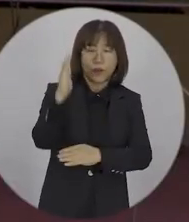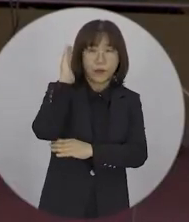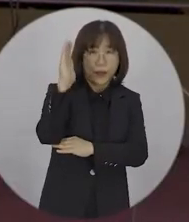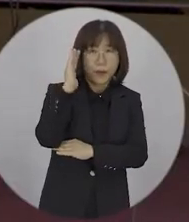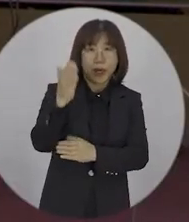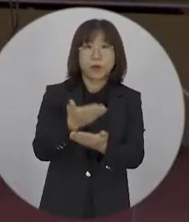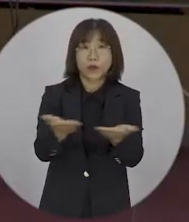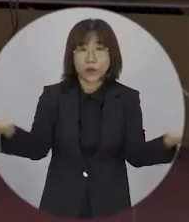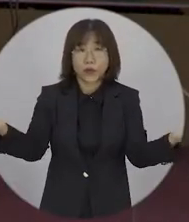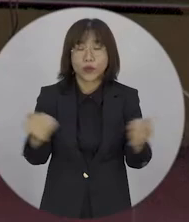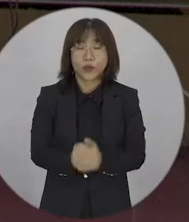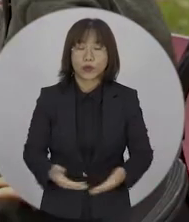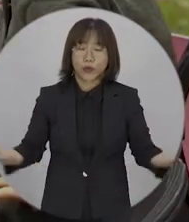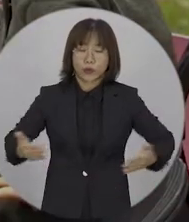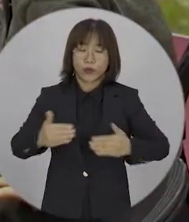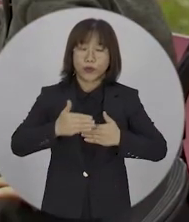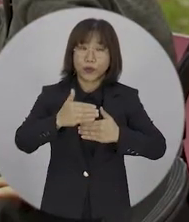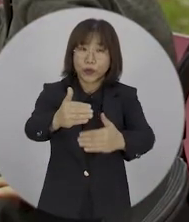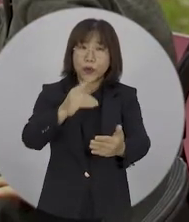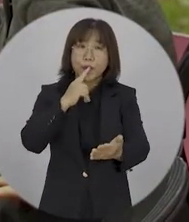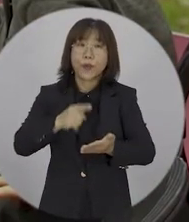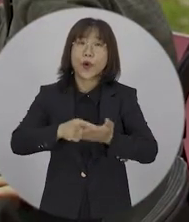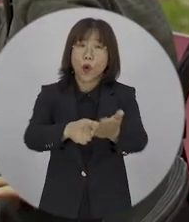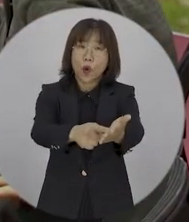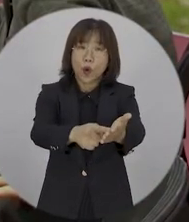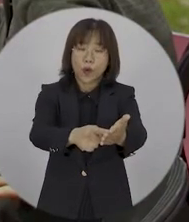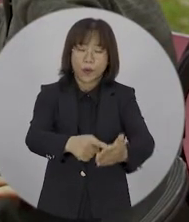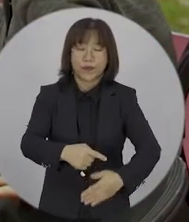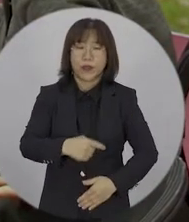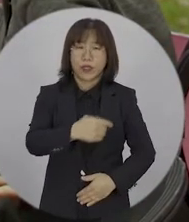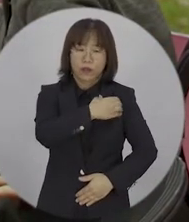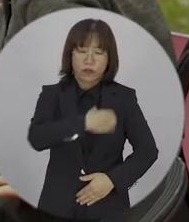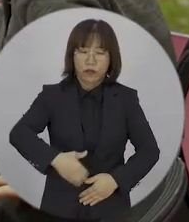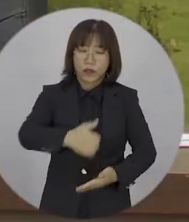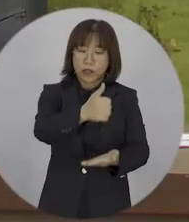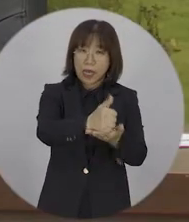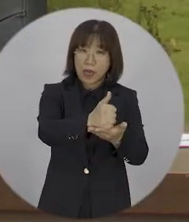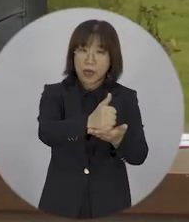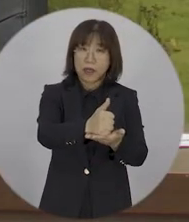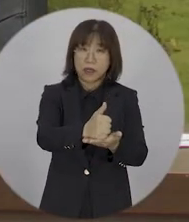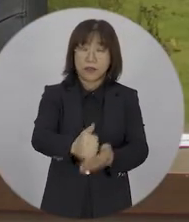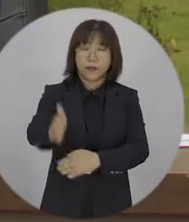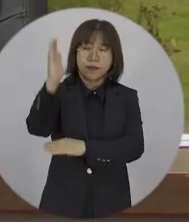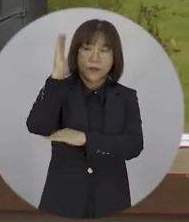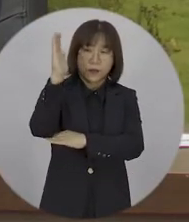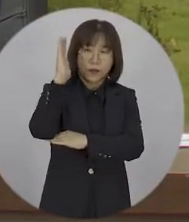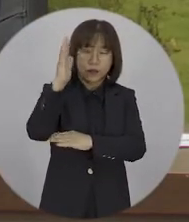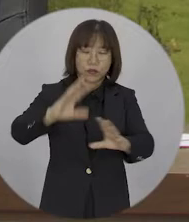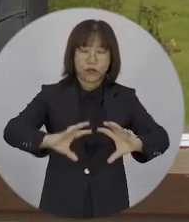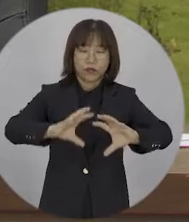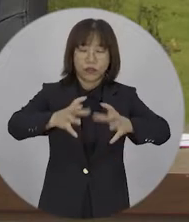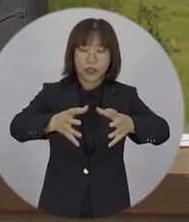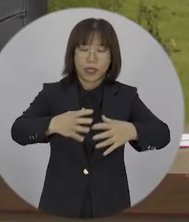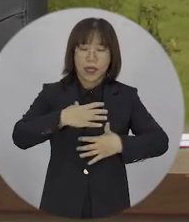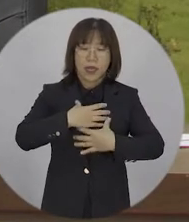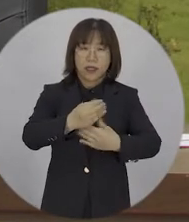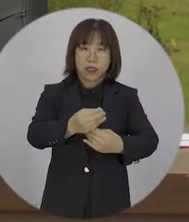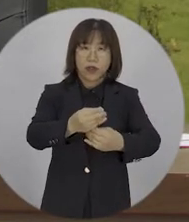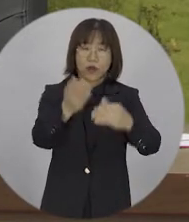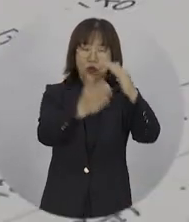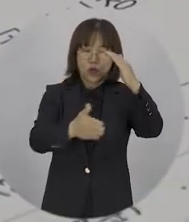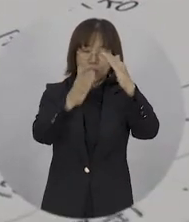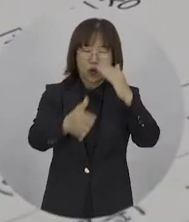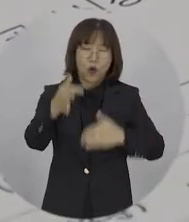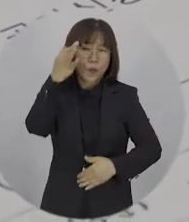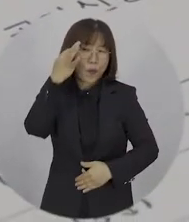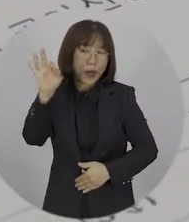이어진 사업 경과보고 에는 위원장인 노현송 강서구청 장애 주제로 강서구 국제안전도시 공인 신청서 제출에